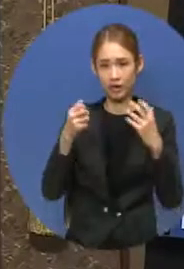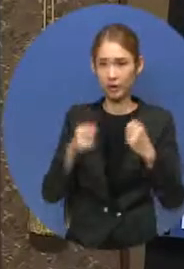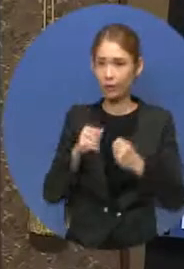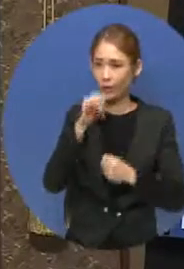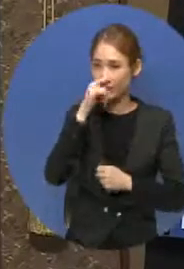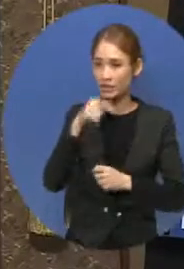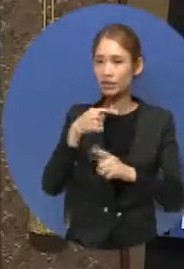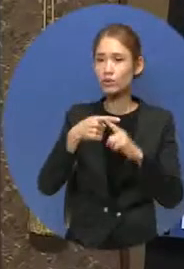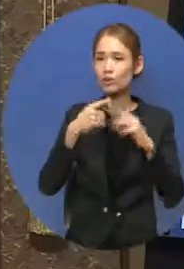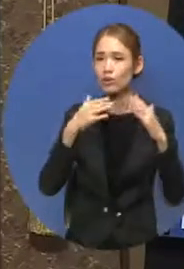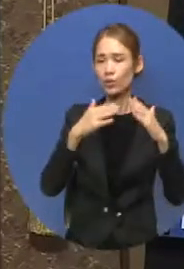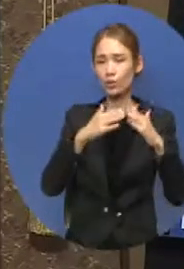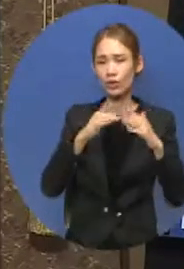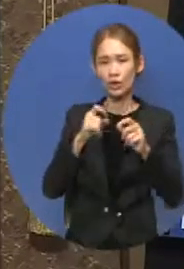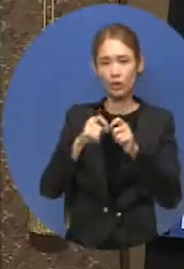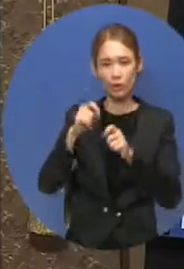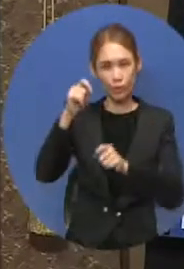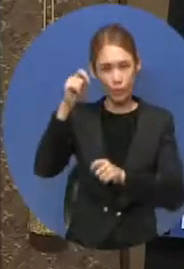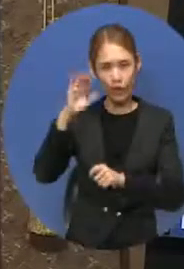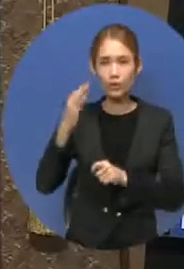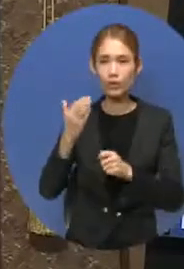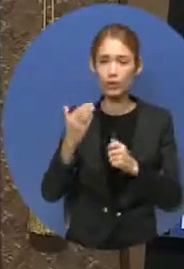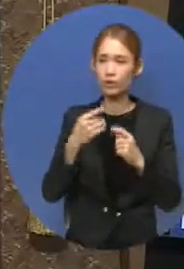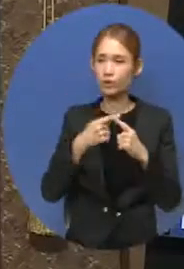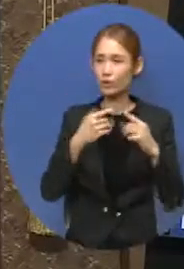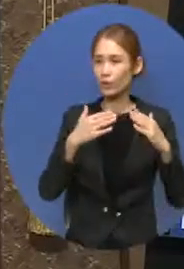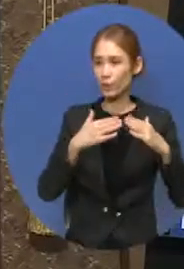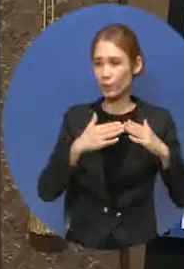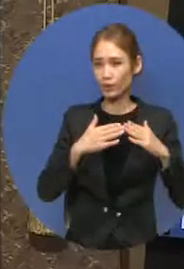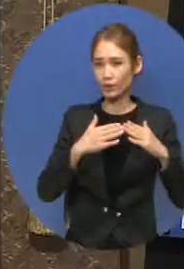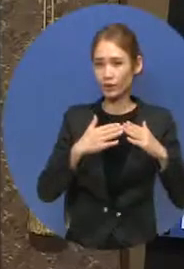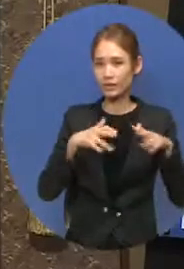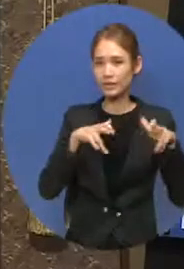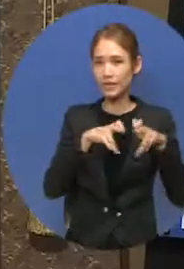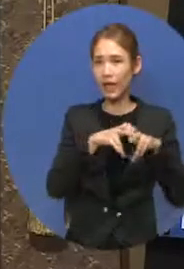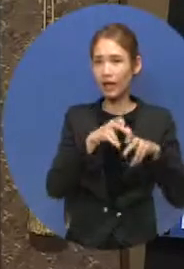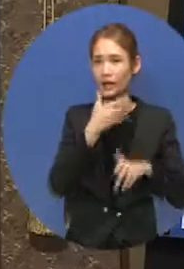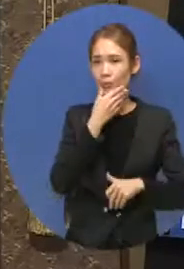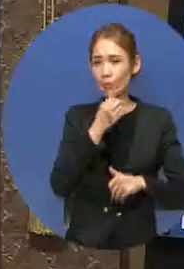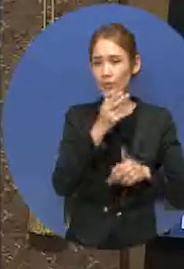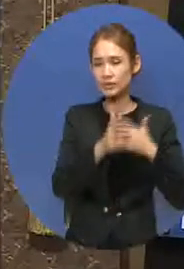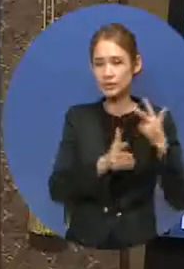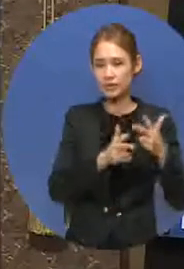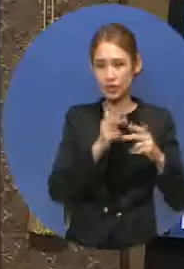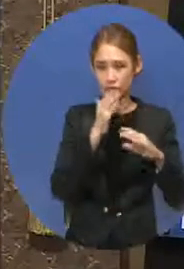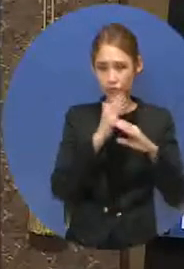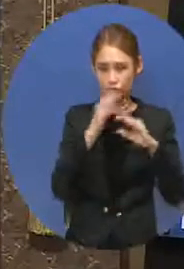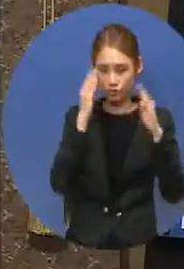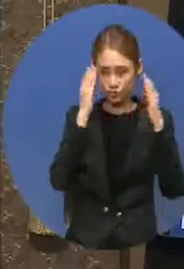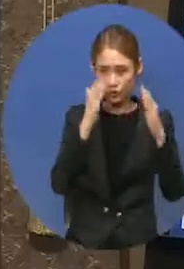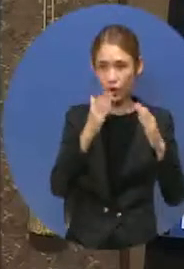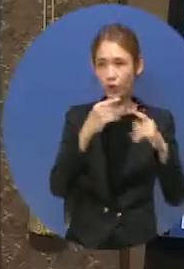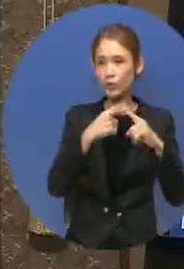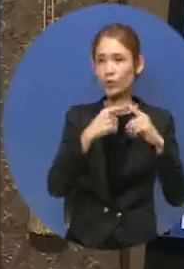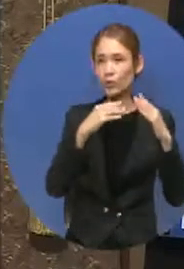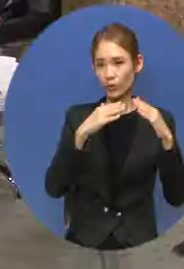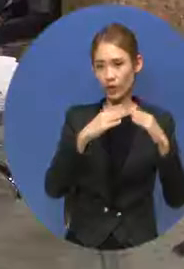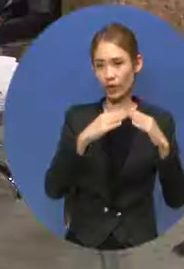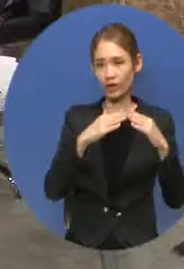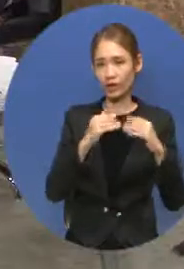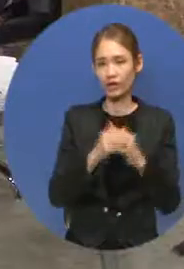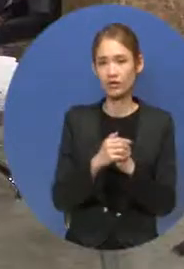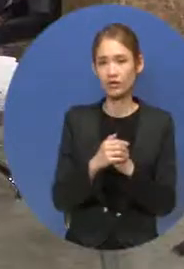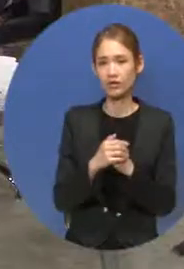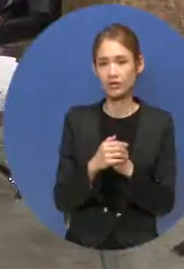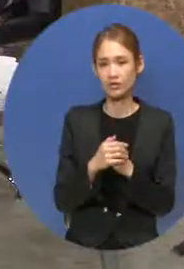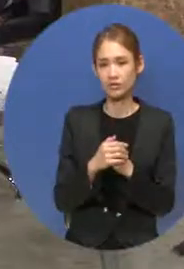교회가 아주 오래된 교회이고 장애인 복지 사업을 좀 중점적으로 하고 있는 교회였어요. 네.